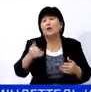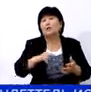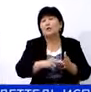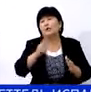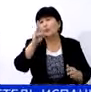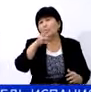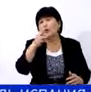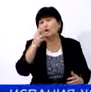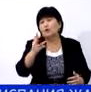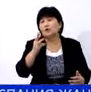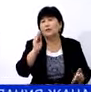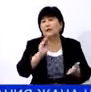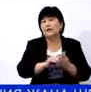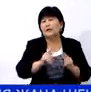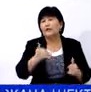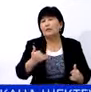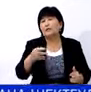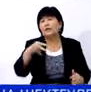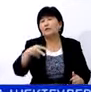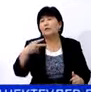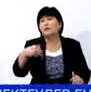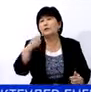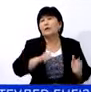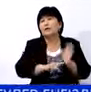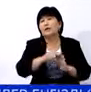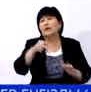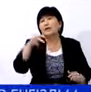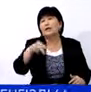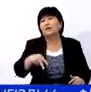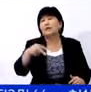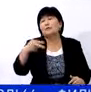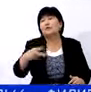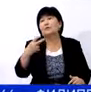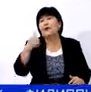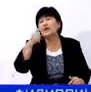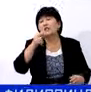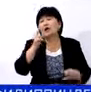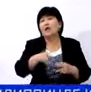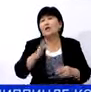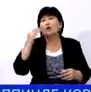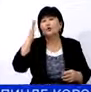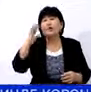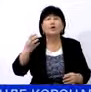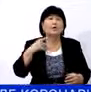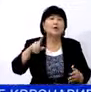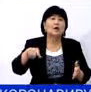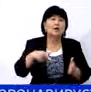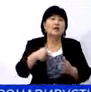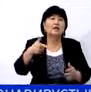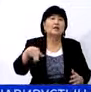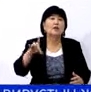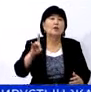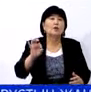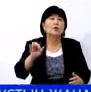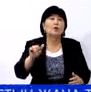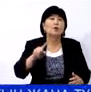жылға қарастырылған. Биыл 2025 жылы басталып, 2022 жылы аяқталу көзделуде. Қызылорда қаласының гидроузелі бар,